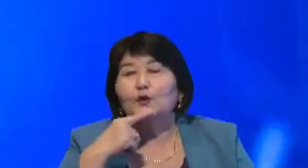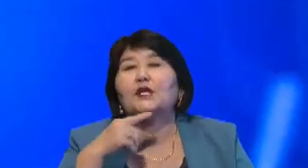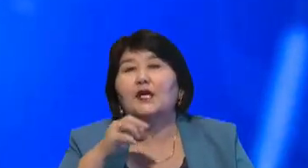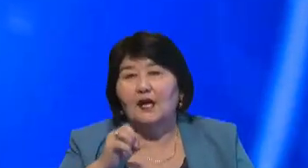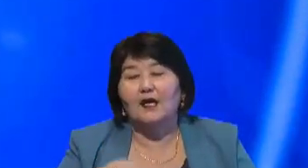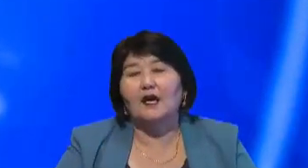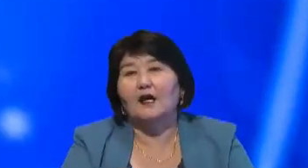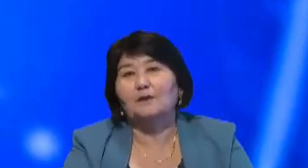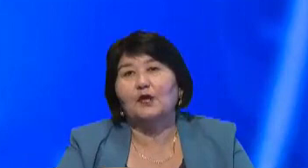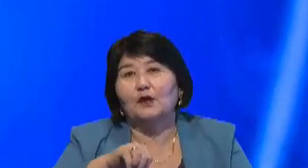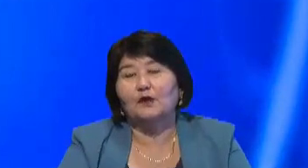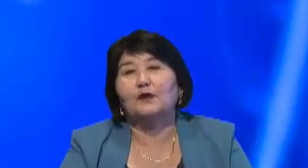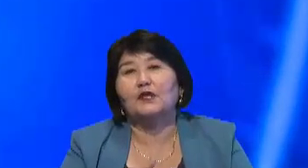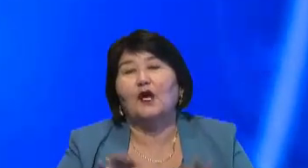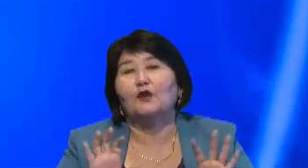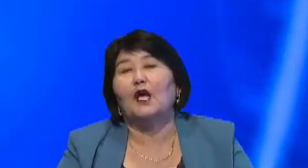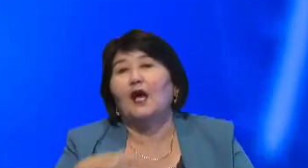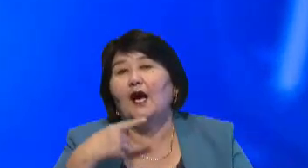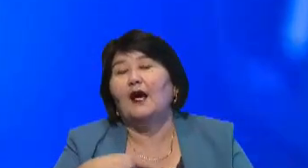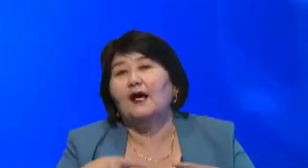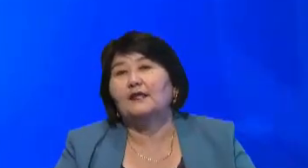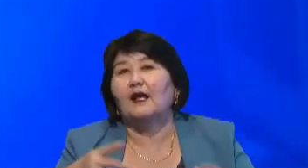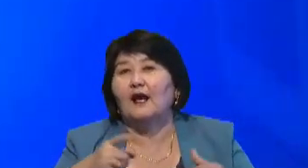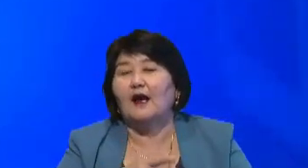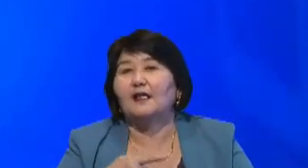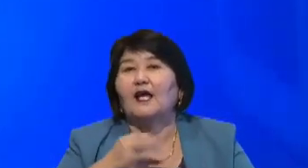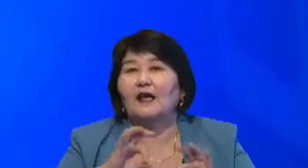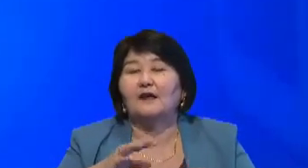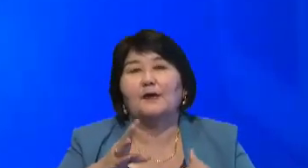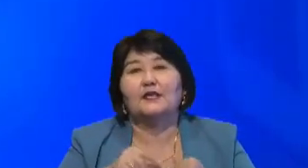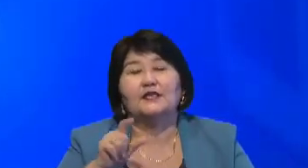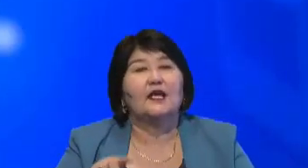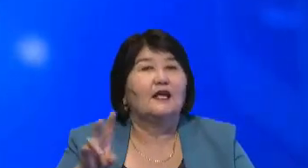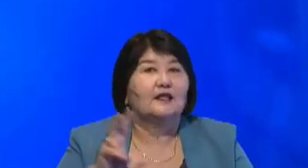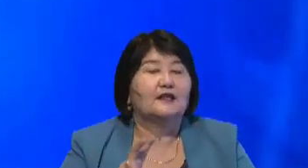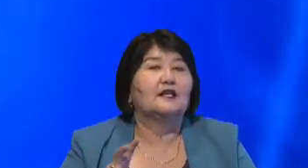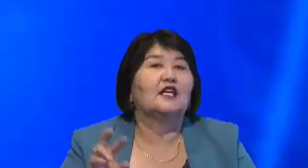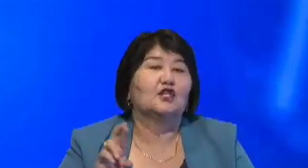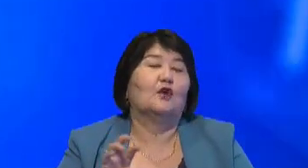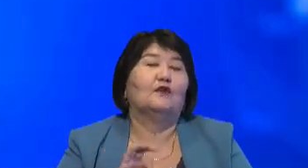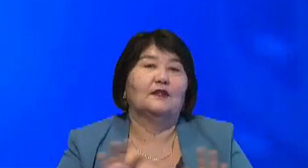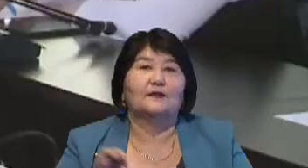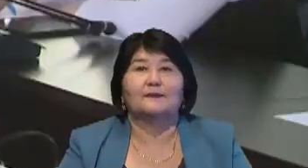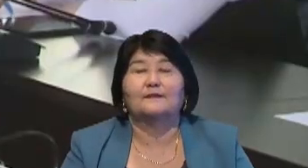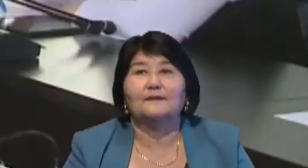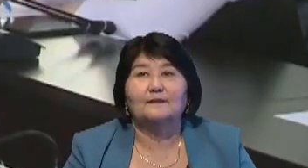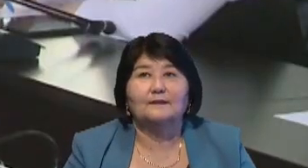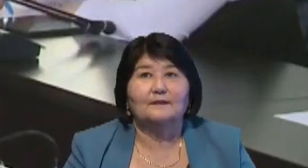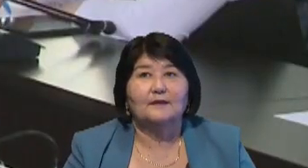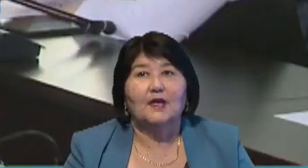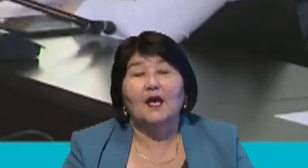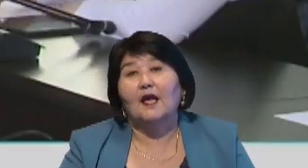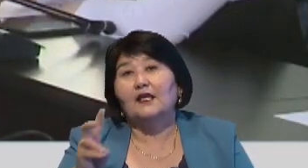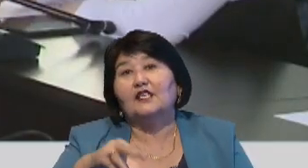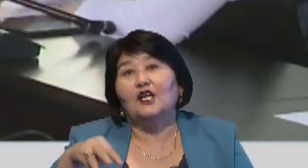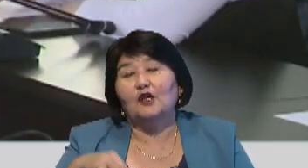Казахстана қорының облыстағы төрағасы. Айта берсек, біраз атағы бар. Әңгіме жерлесіміз Наталья Мишукова торысында.